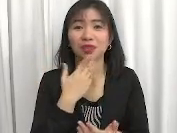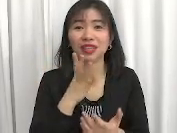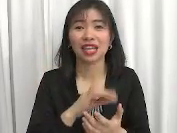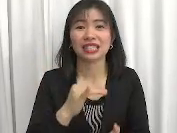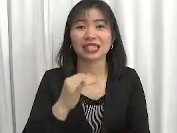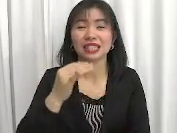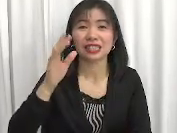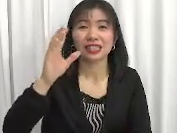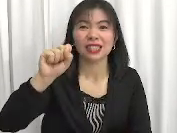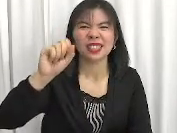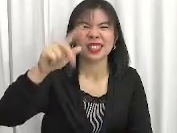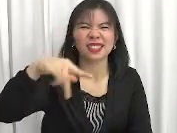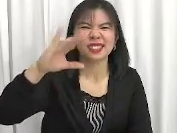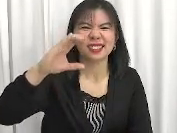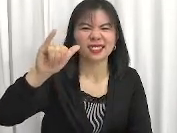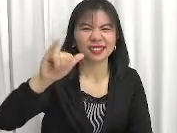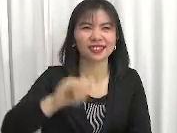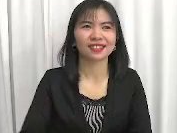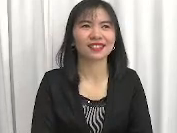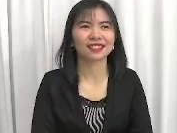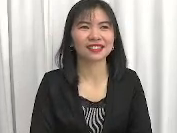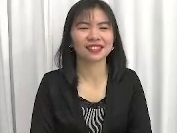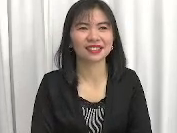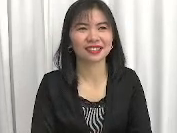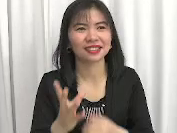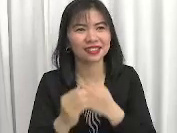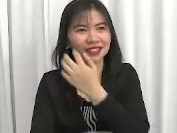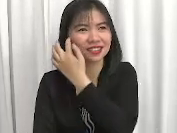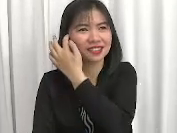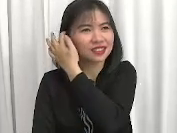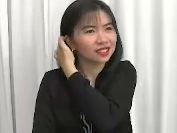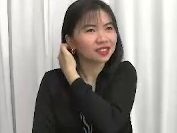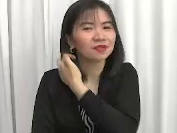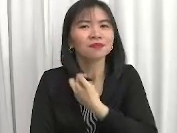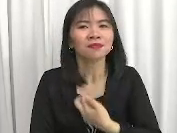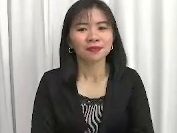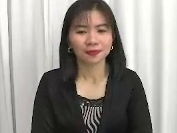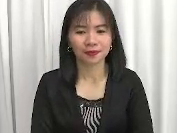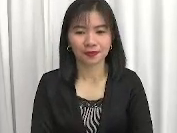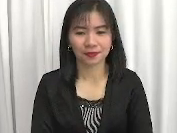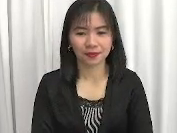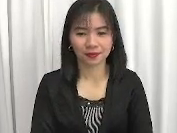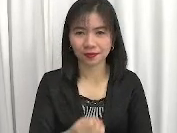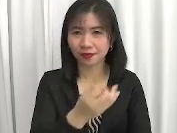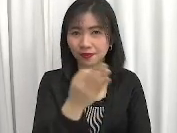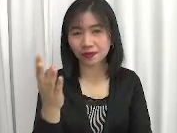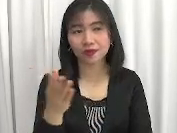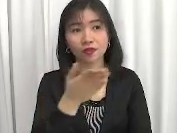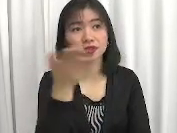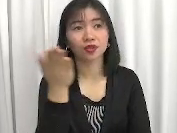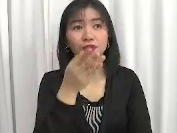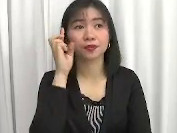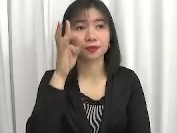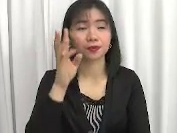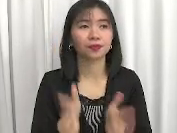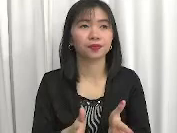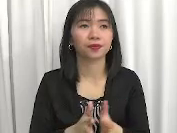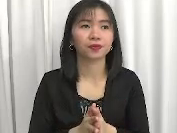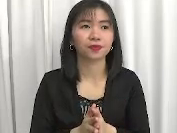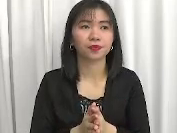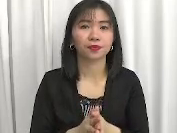Pwede, mas mainam yan. Alam nyo kasi, mga minamahal na taga-subaybay, hindi mo,